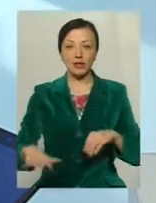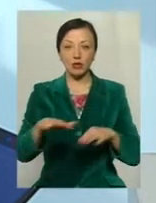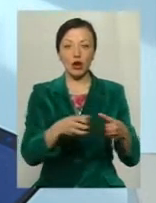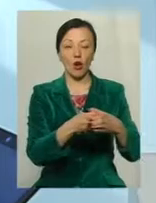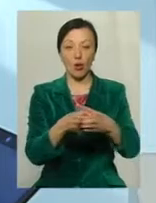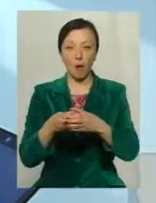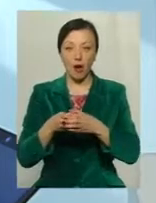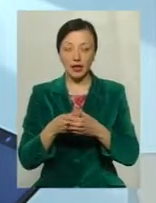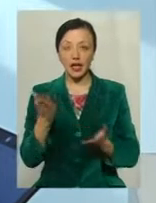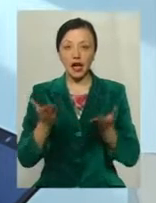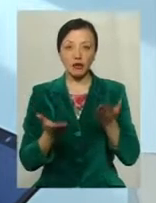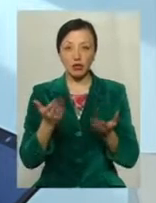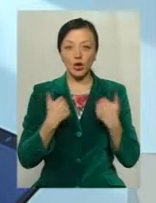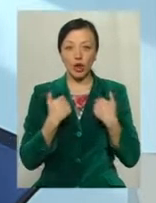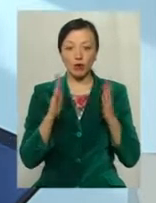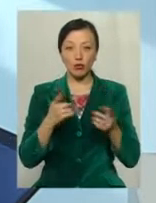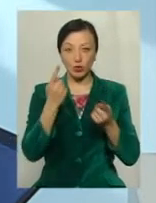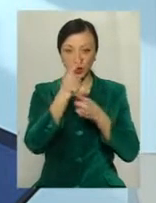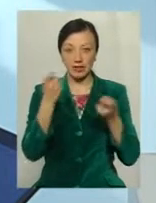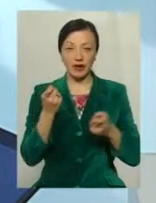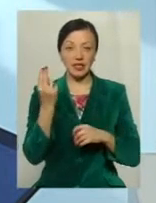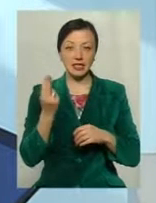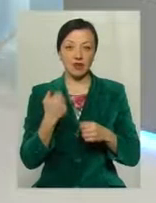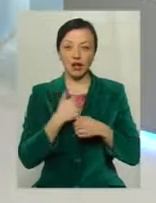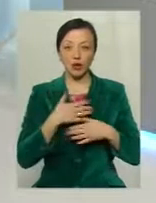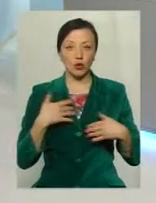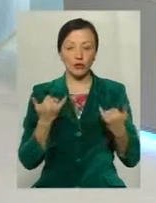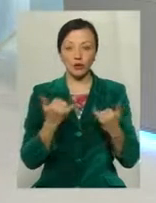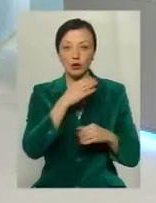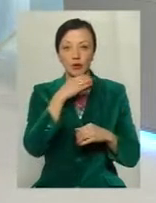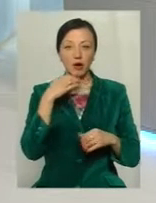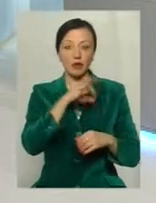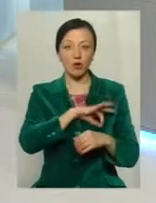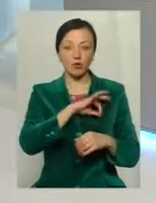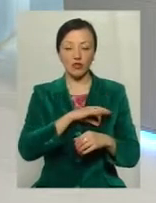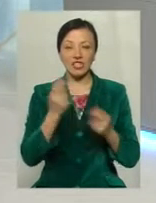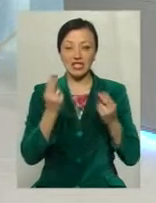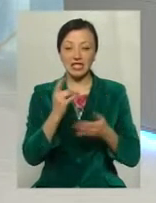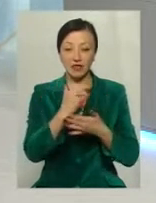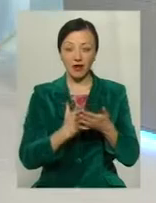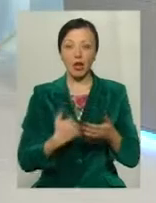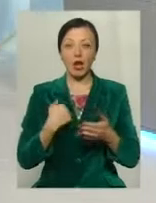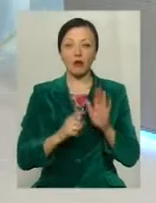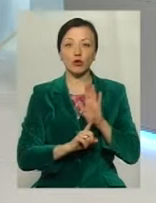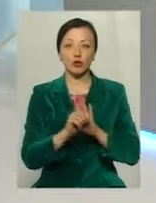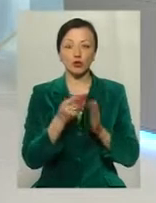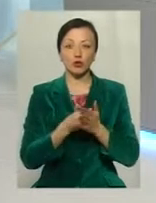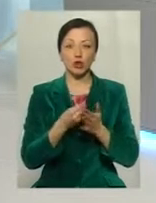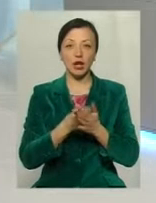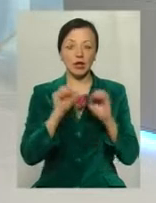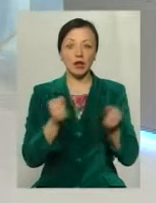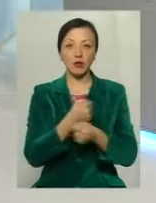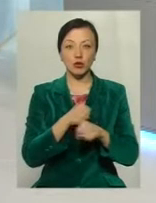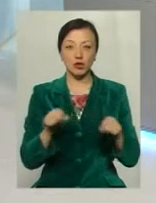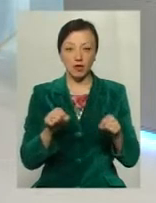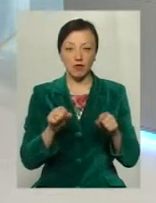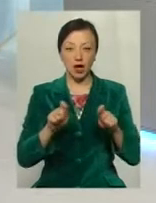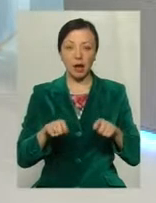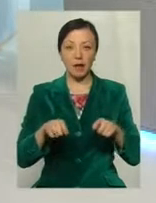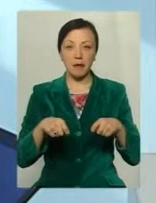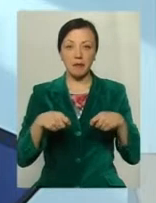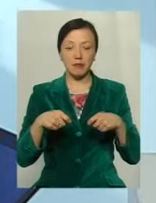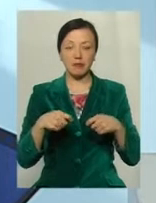керівників і головних розпорядників коштів. Це, в першу чергу, департамент охорони здоров'я, освіти, управління культури, соціальний захист. Тому що там велика